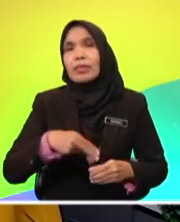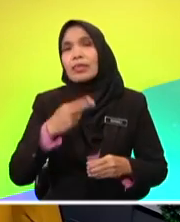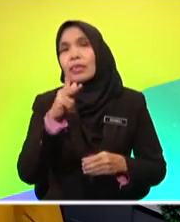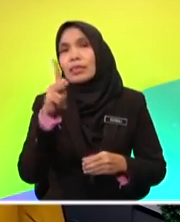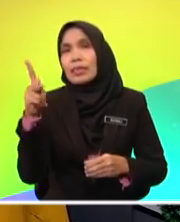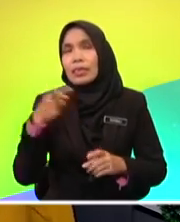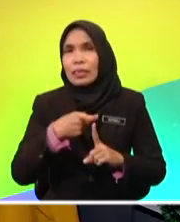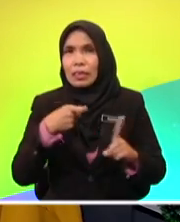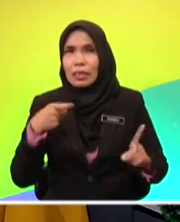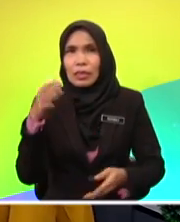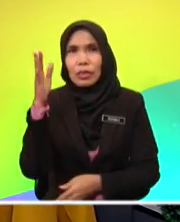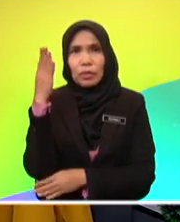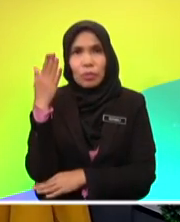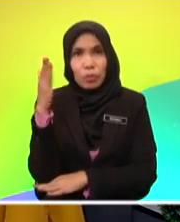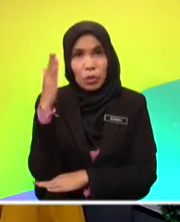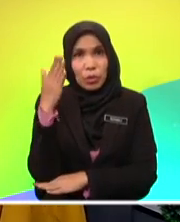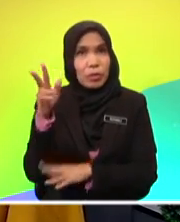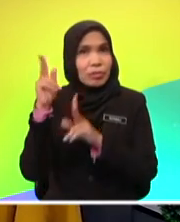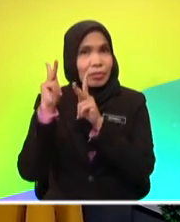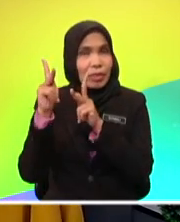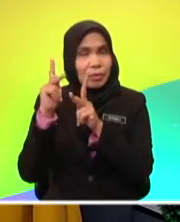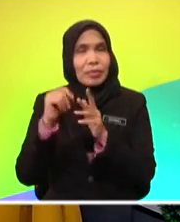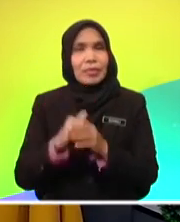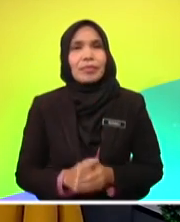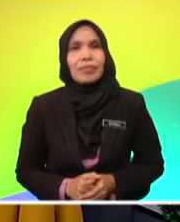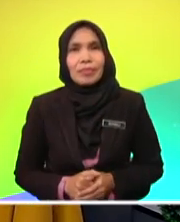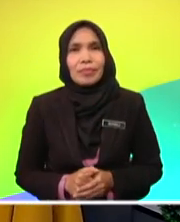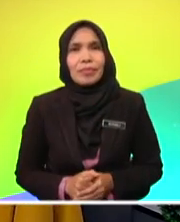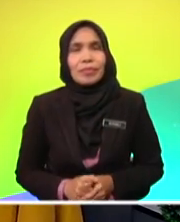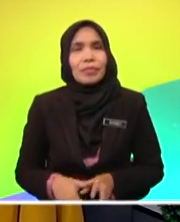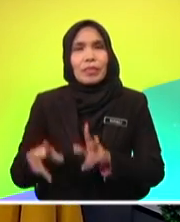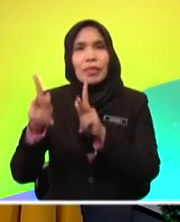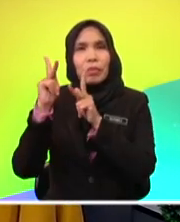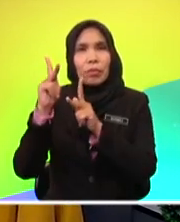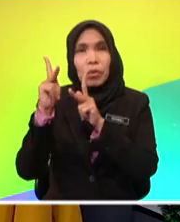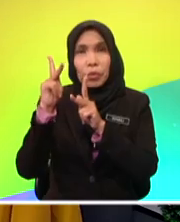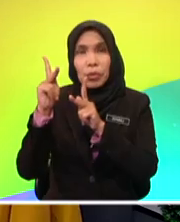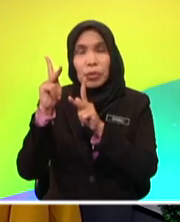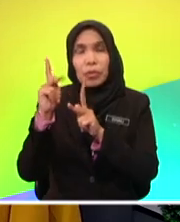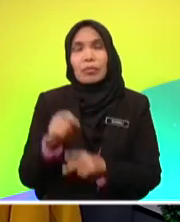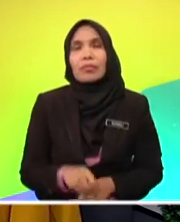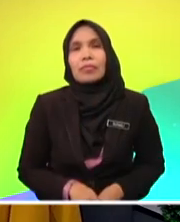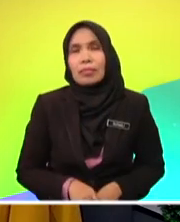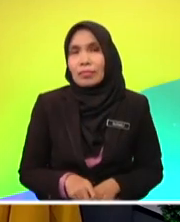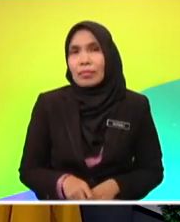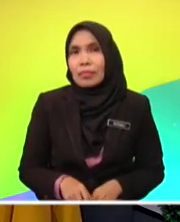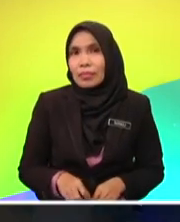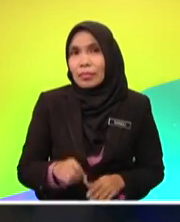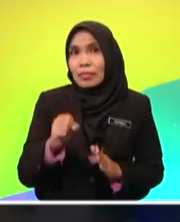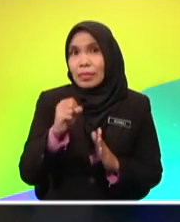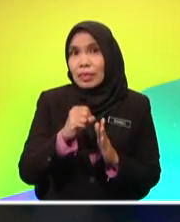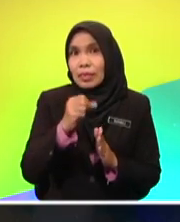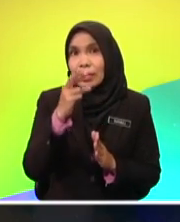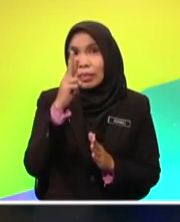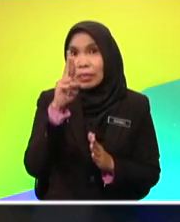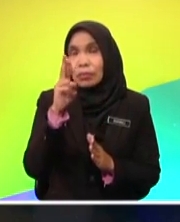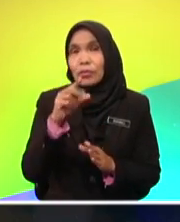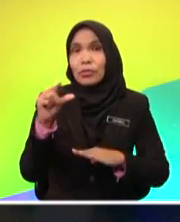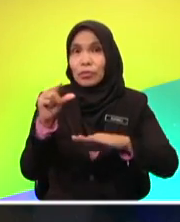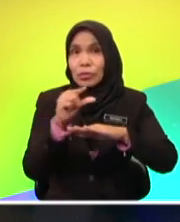kelapa. Pokok kelapa juga kita kenali sebagai pokok seribu guna. Betul, cikgu. Okay. Banyak kegunaan pokok kelapa ni,